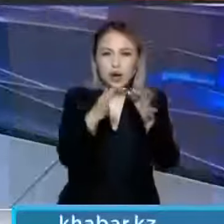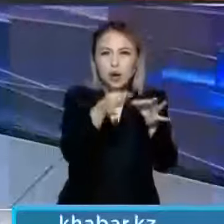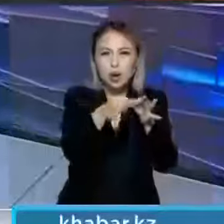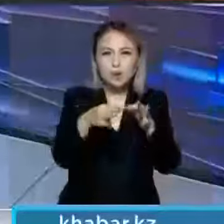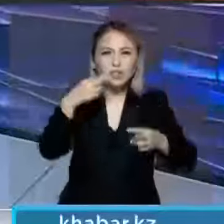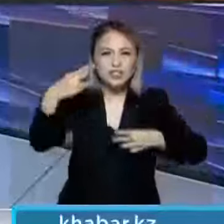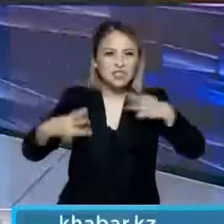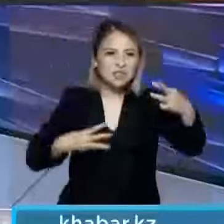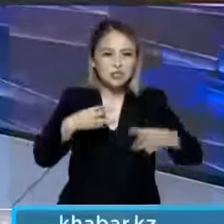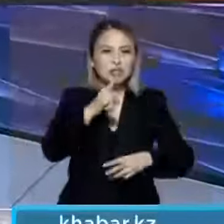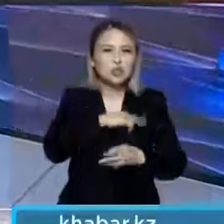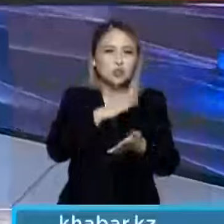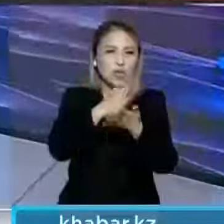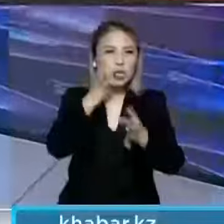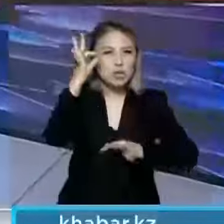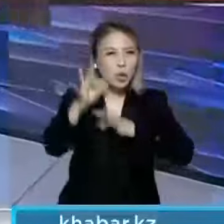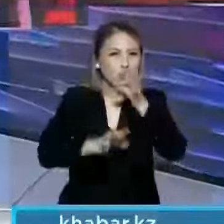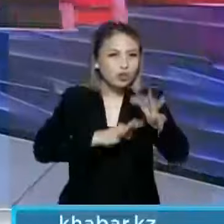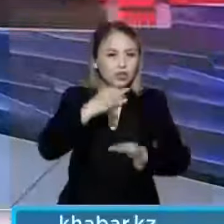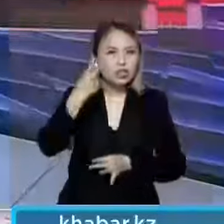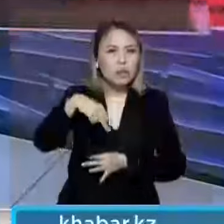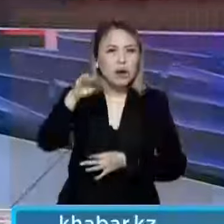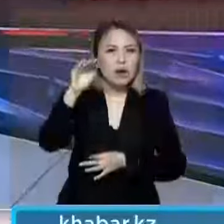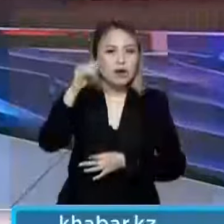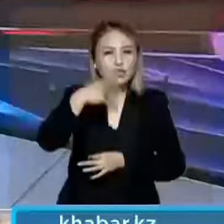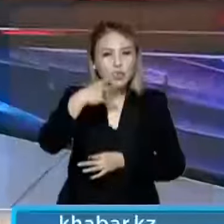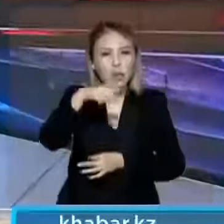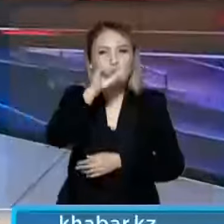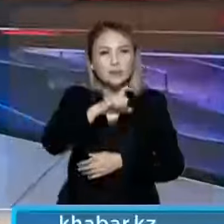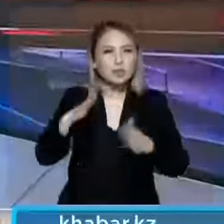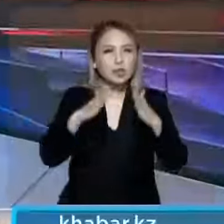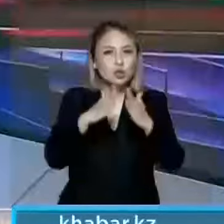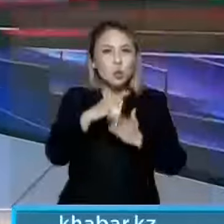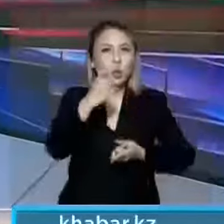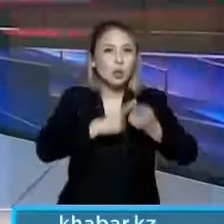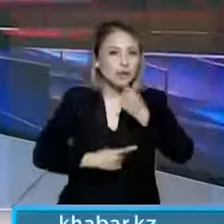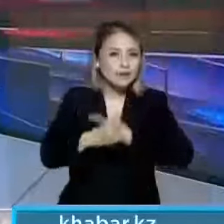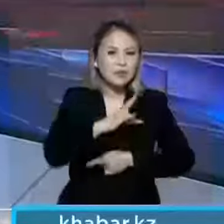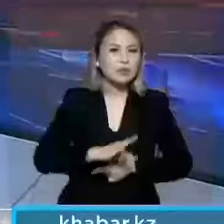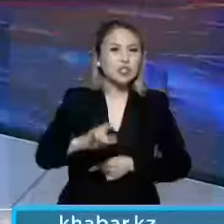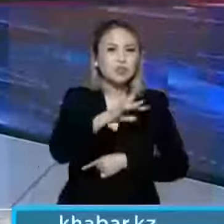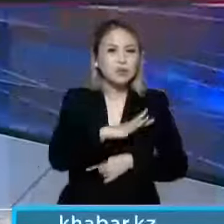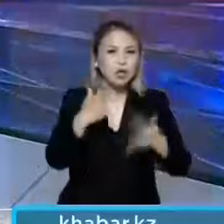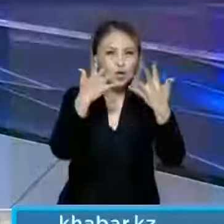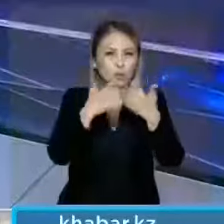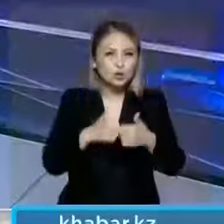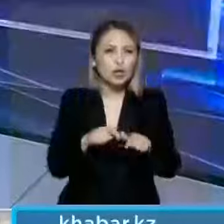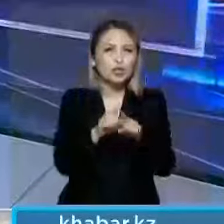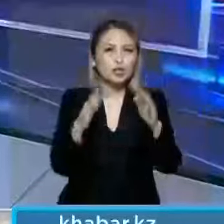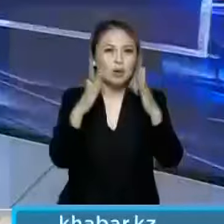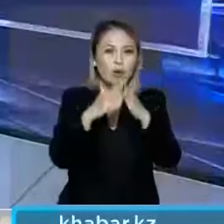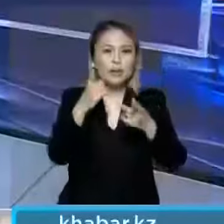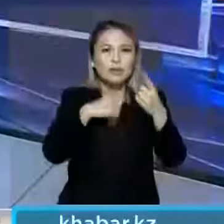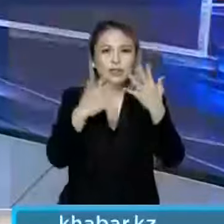аумақтарда дезинфекция жүріп жатыр. Тәуліктік ішінде тағы 20 адам үйлеріне оралды. Сонымен республика бойынша